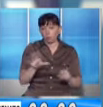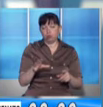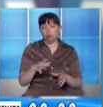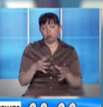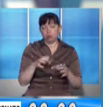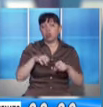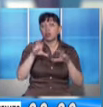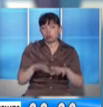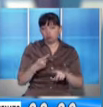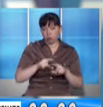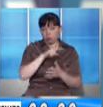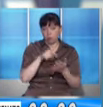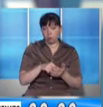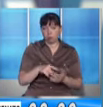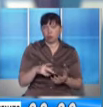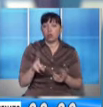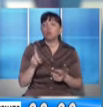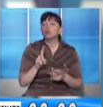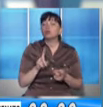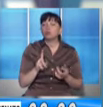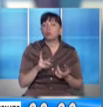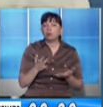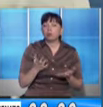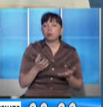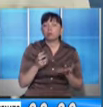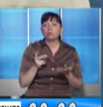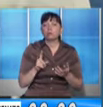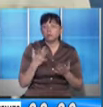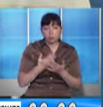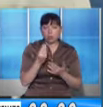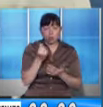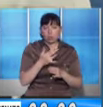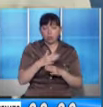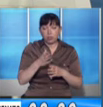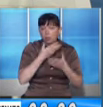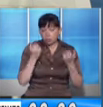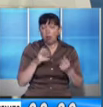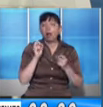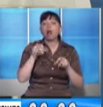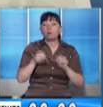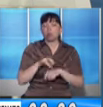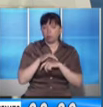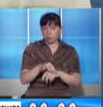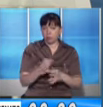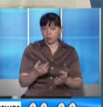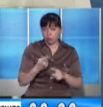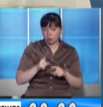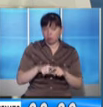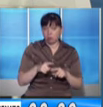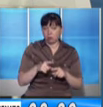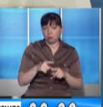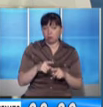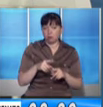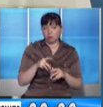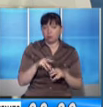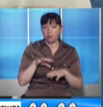că totuși alegerile vor fi organizate, chiar dacă nu s-a alocat această sumă de bani, ea urmând a fi alocată chiar